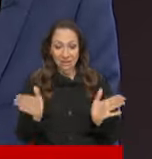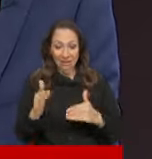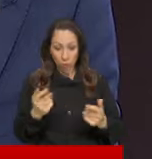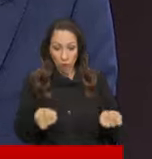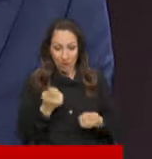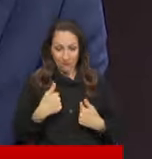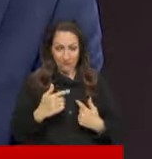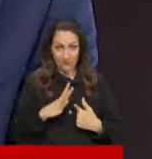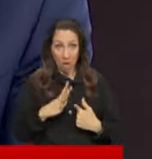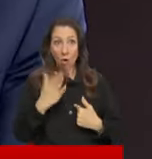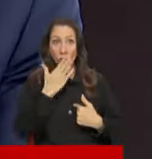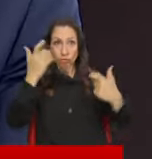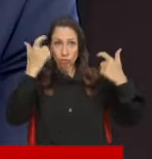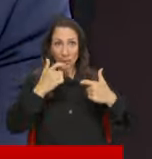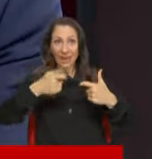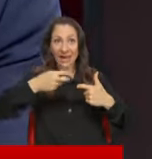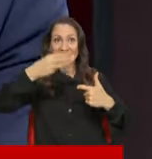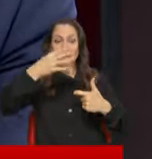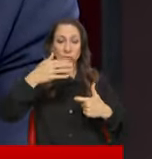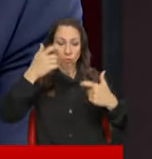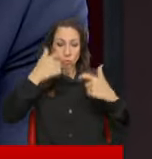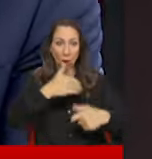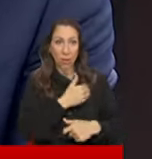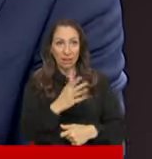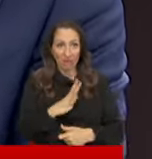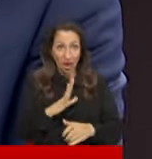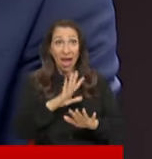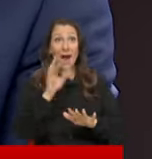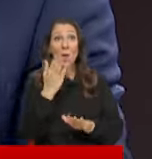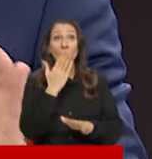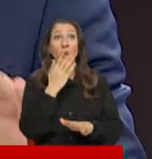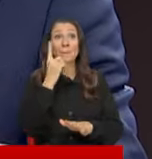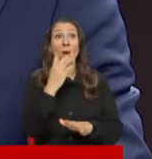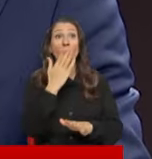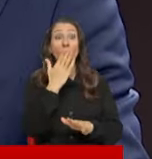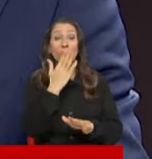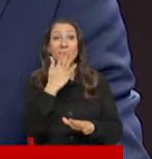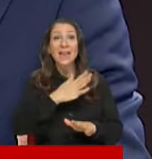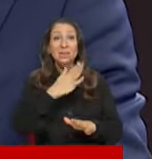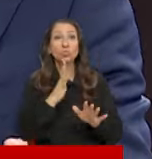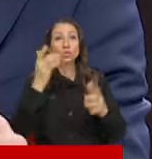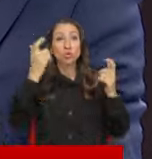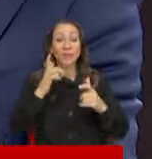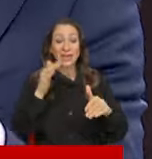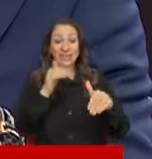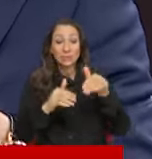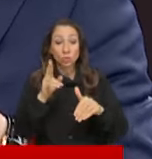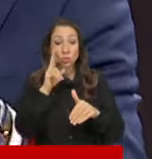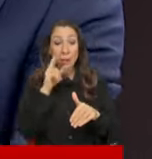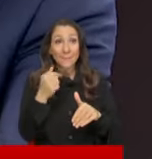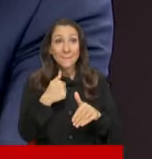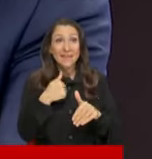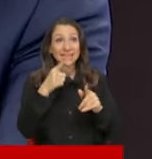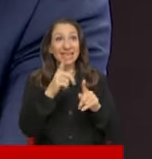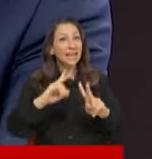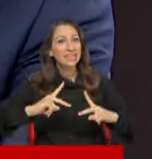görevlilerimiz var okul sorumlusu kat sorumlusu avukatlarımız var her okulda bir de okul bir sorumlusu var seçim sonuçlarını Bizler